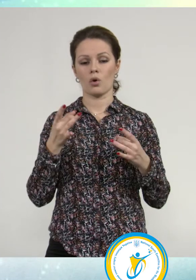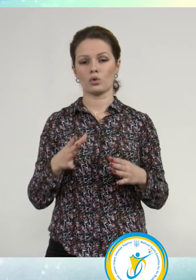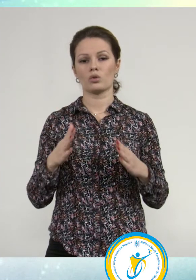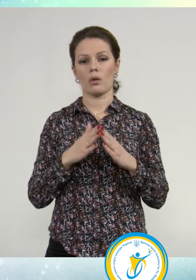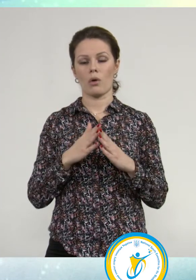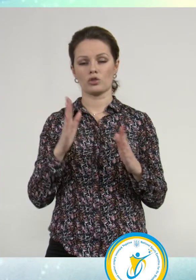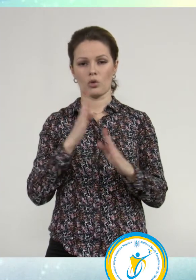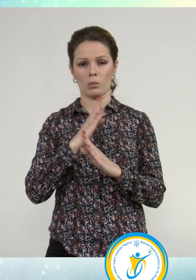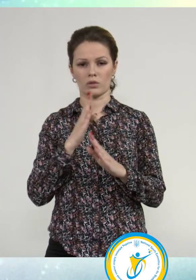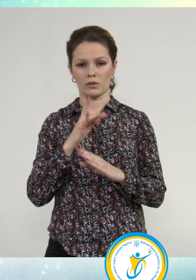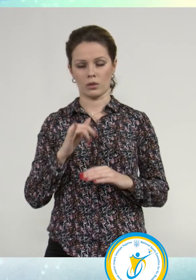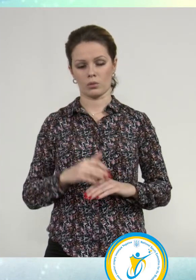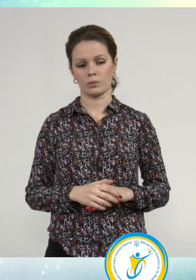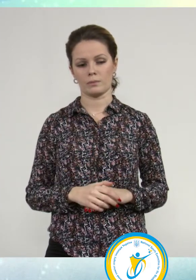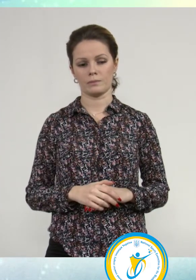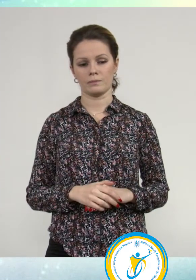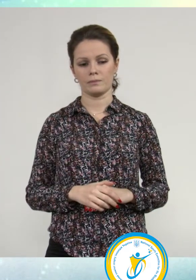просто домашню атмосферу.